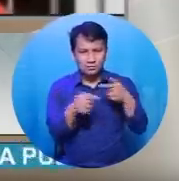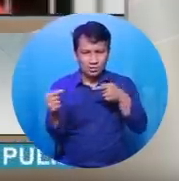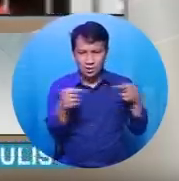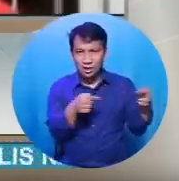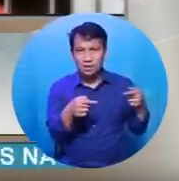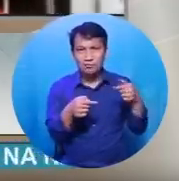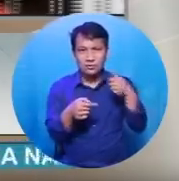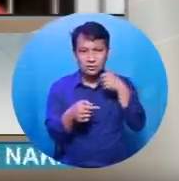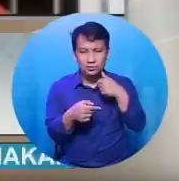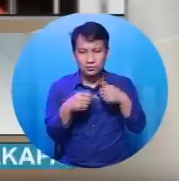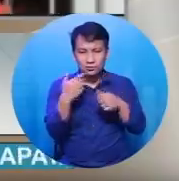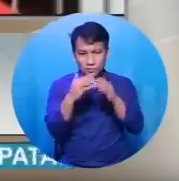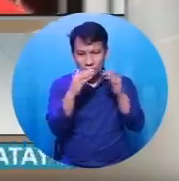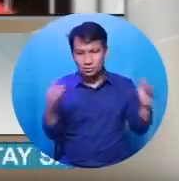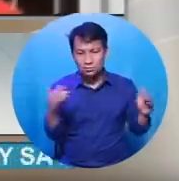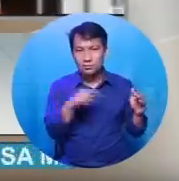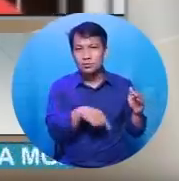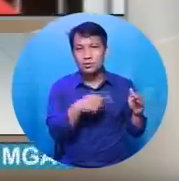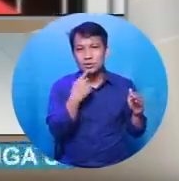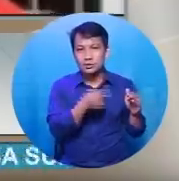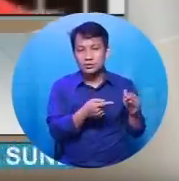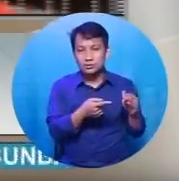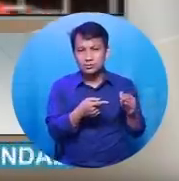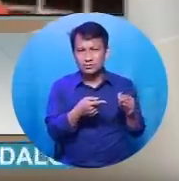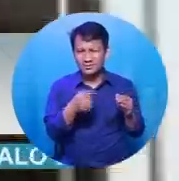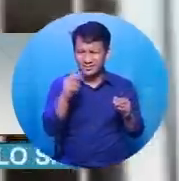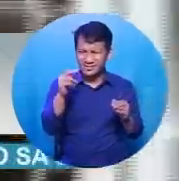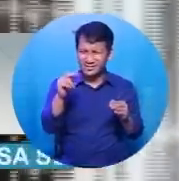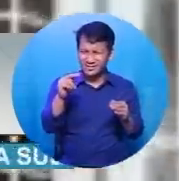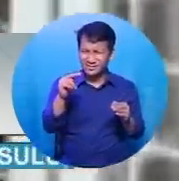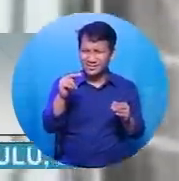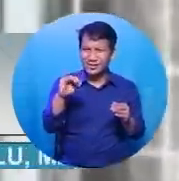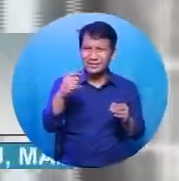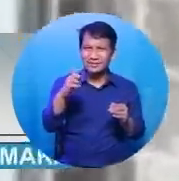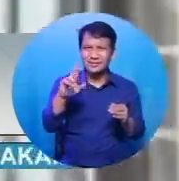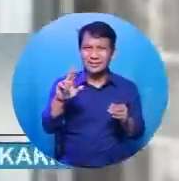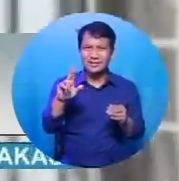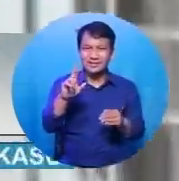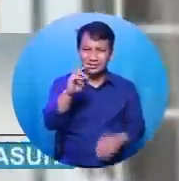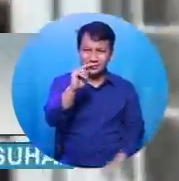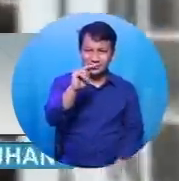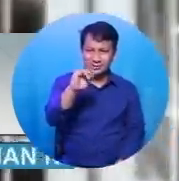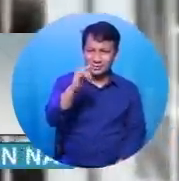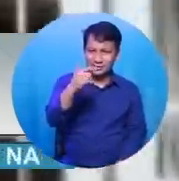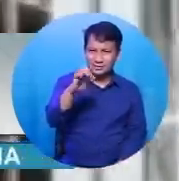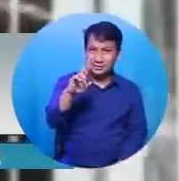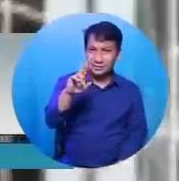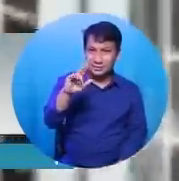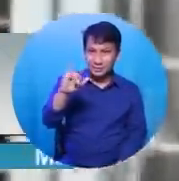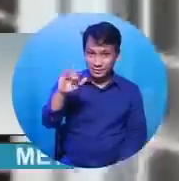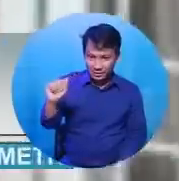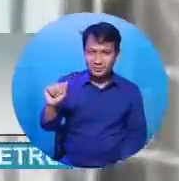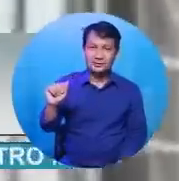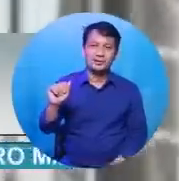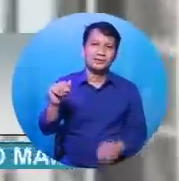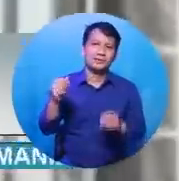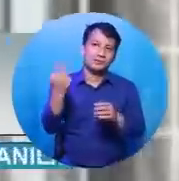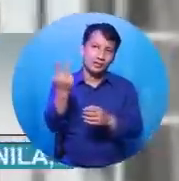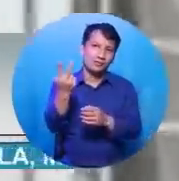po doon sa bahay na yun. Nigerian daw po eh. So Nigerian okay, versus po. Bangladeshi?